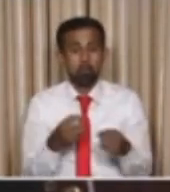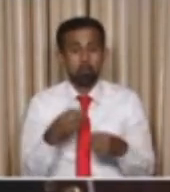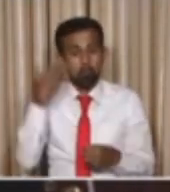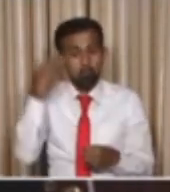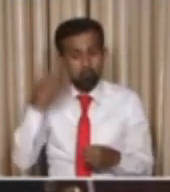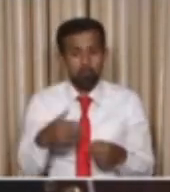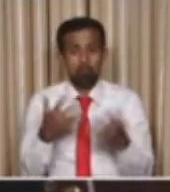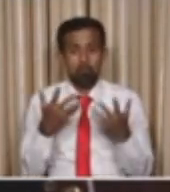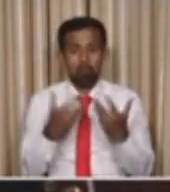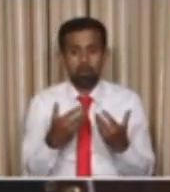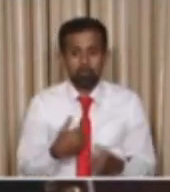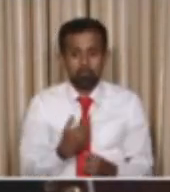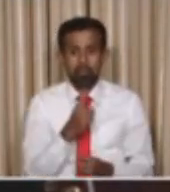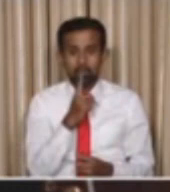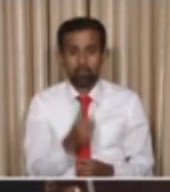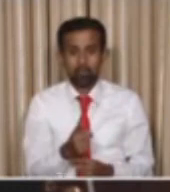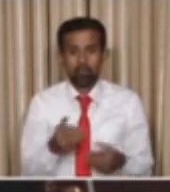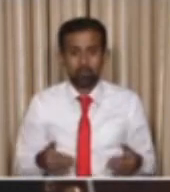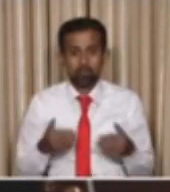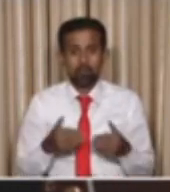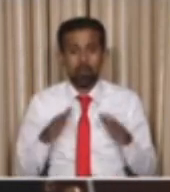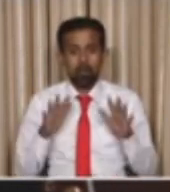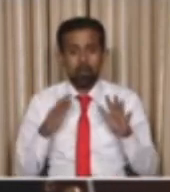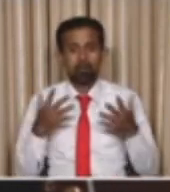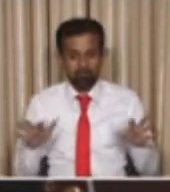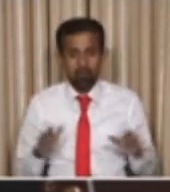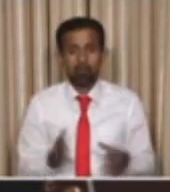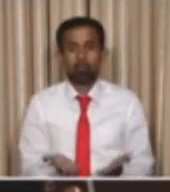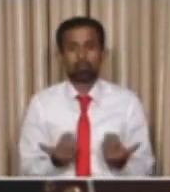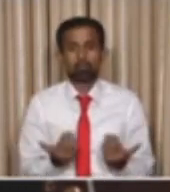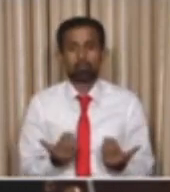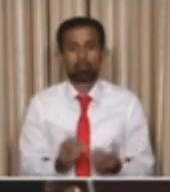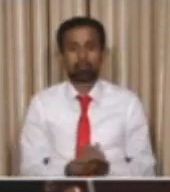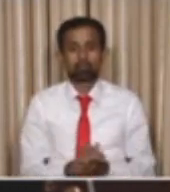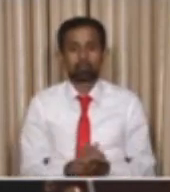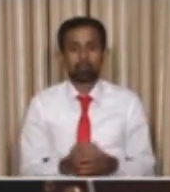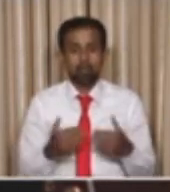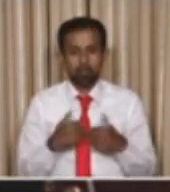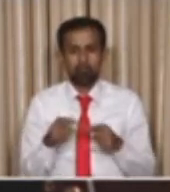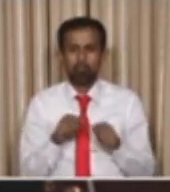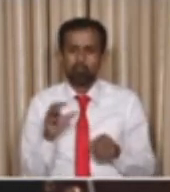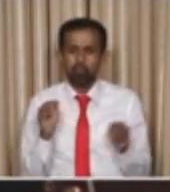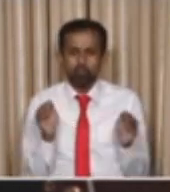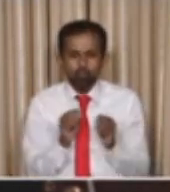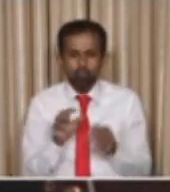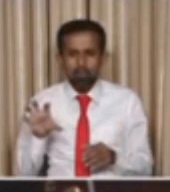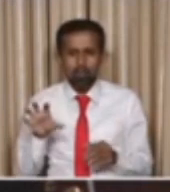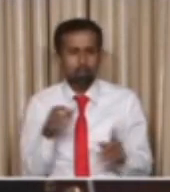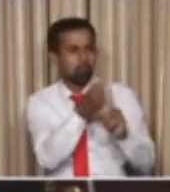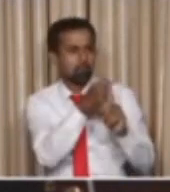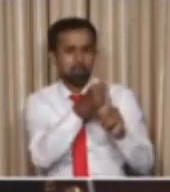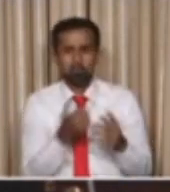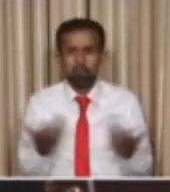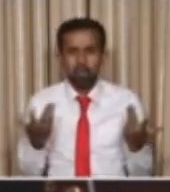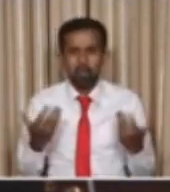සංහාරය අපි විශ්වාස කරනවා දැන් අවසාන කළ යුතු කාලය එළඹ තිබෙනවා. අපි වගේ පුංචි රටකට මේ කාටවත් බලපෑමක්